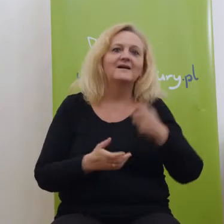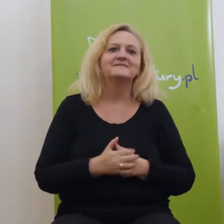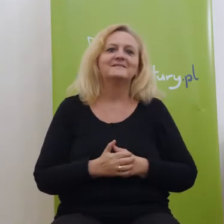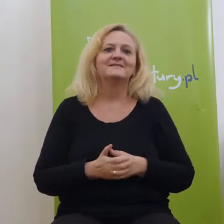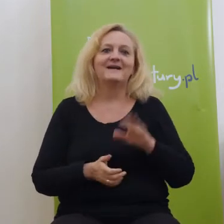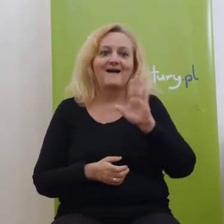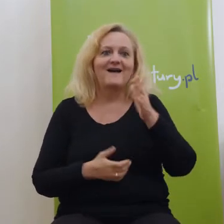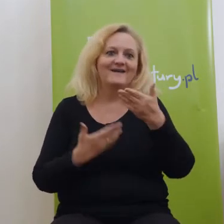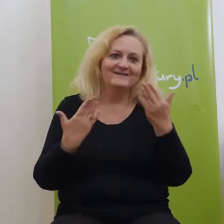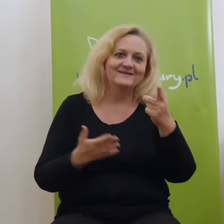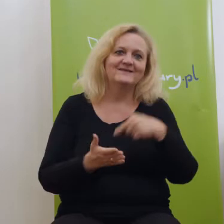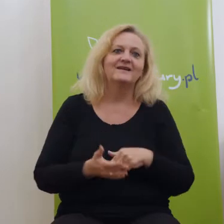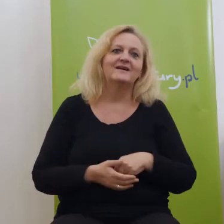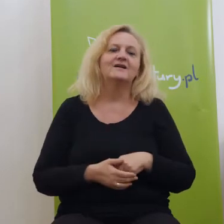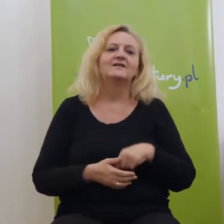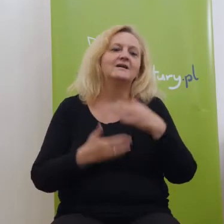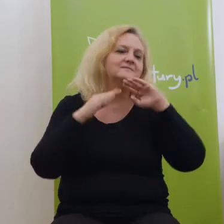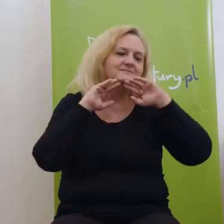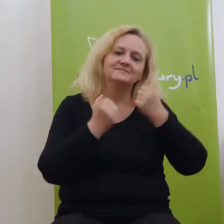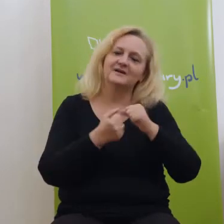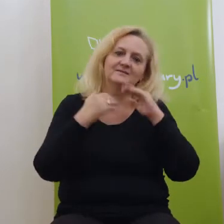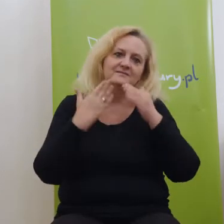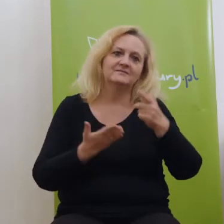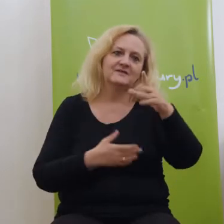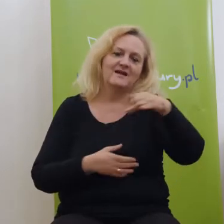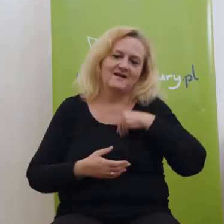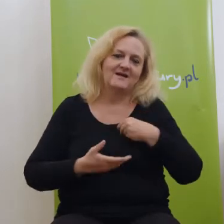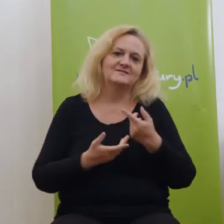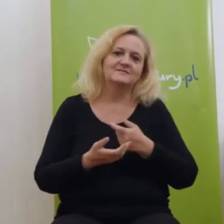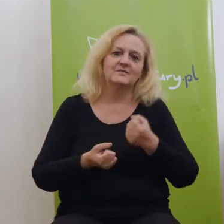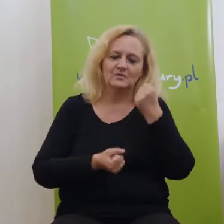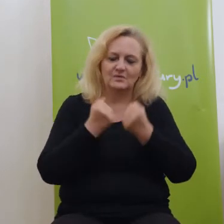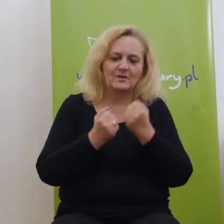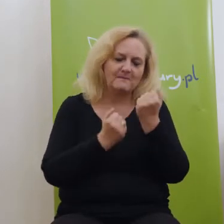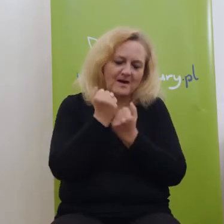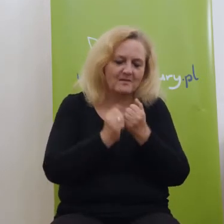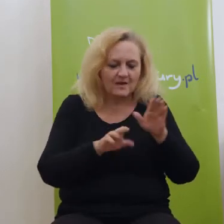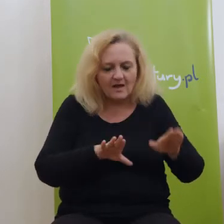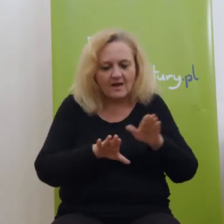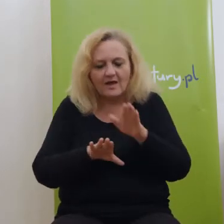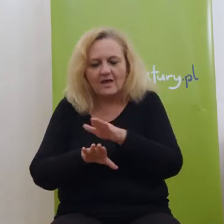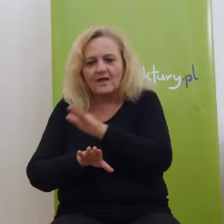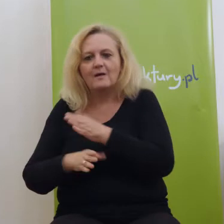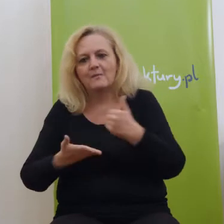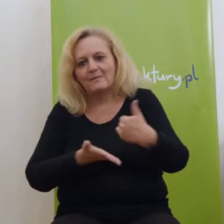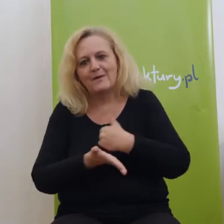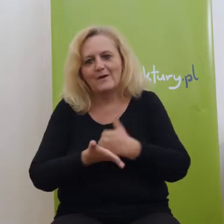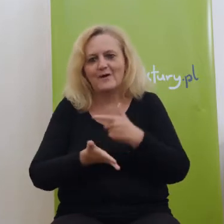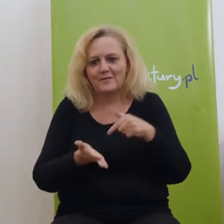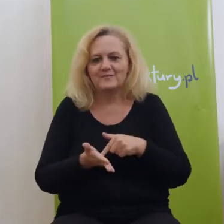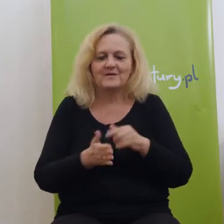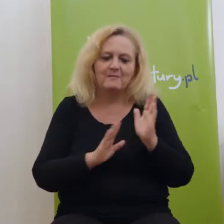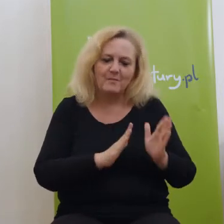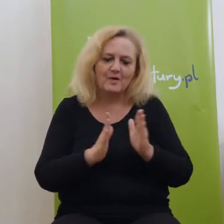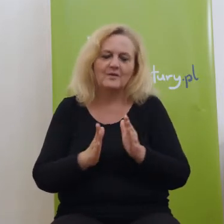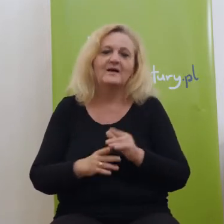książki. Pomachaj, Michale. I któremu jestem bardzo wdzięczna za to, że dzieli ze mną trudy układania tych kawałków w odpowiedniej kolejności i nieraz